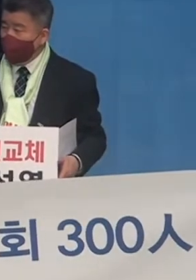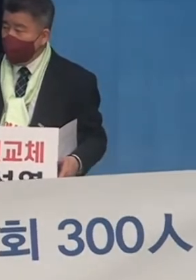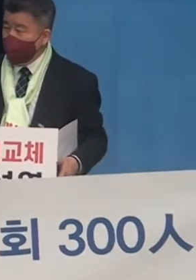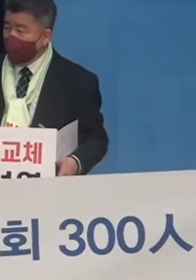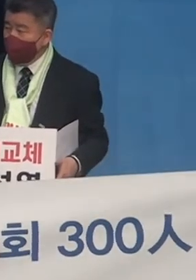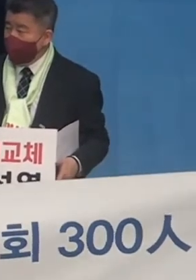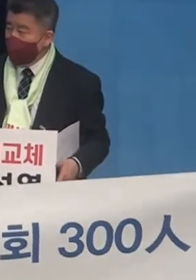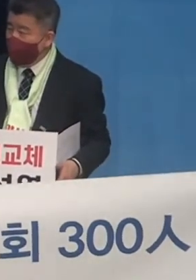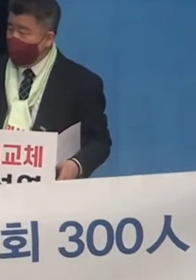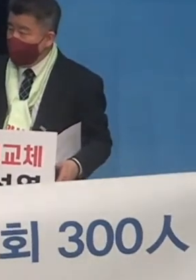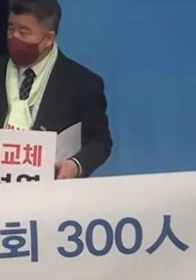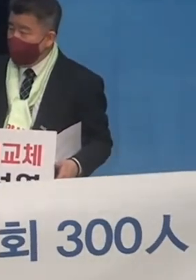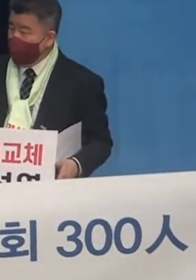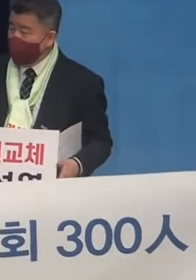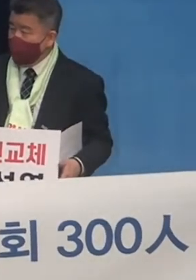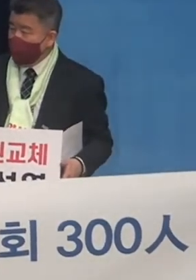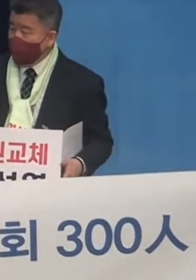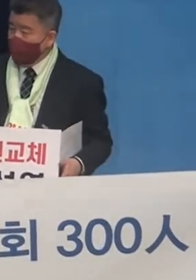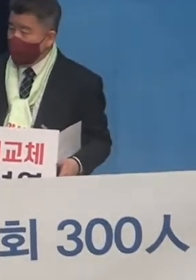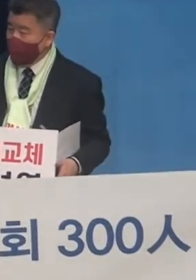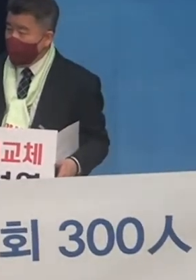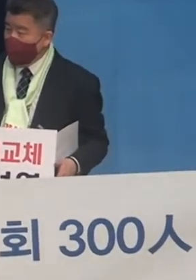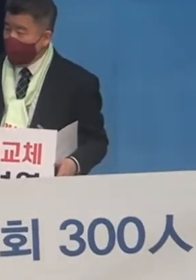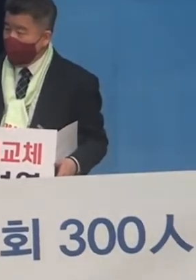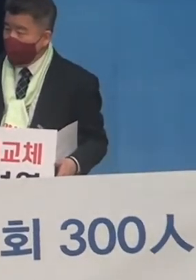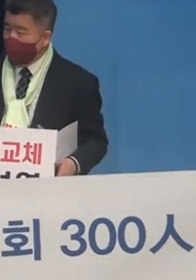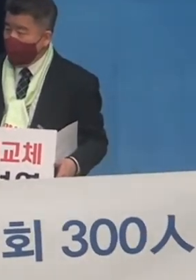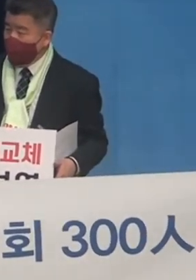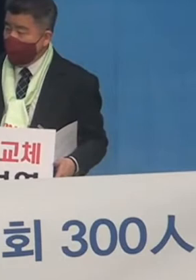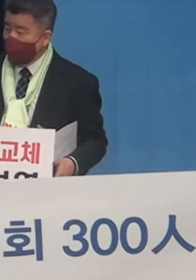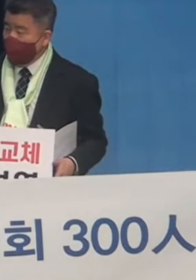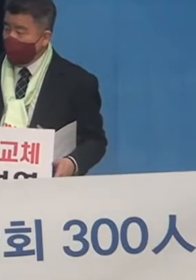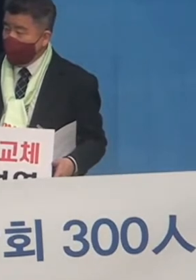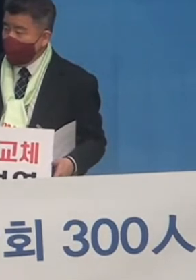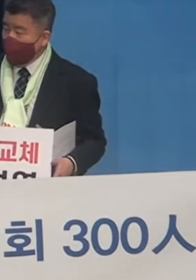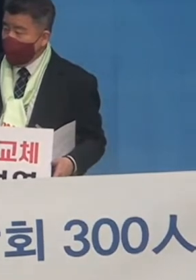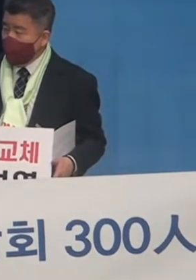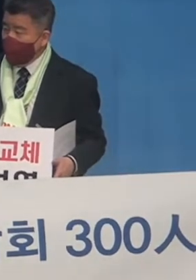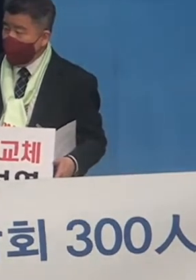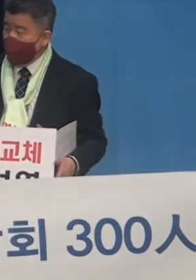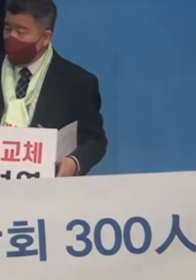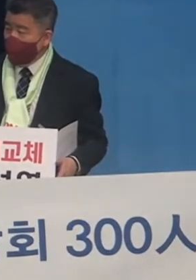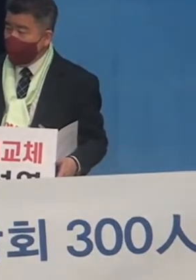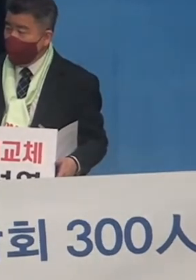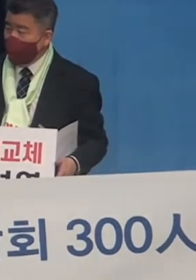여기 앞.